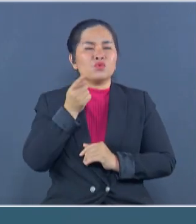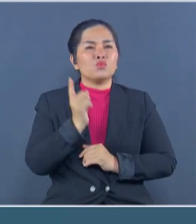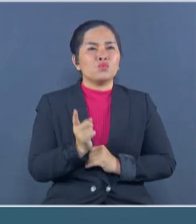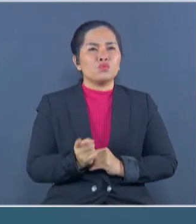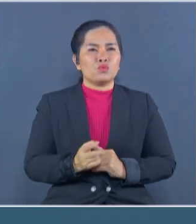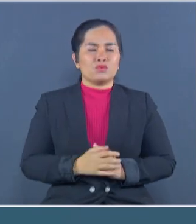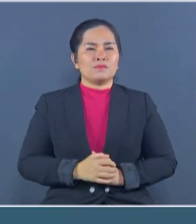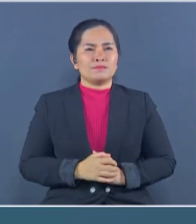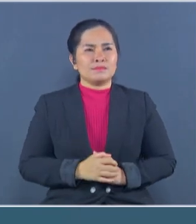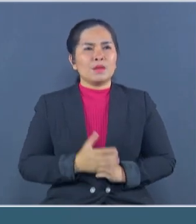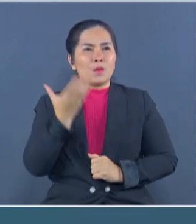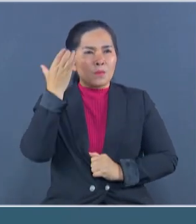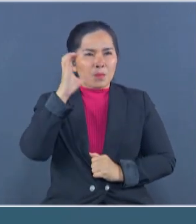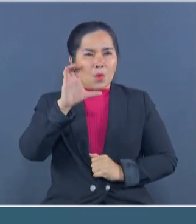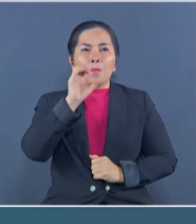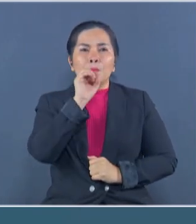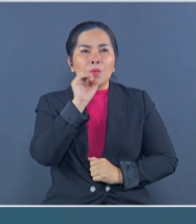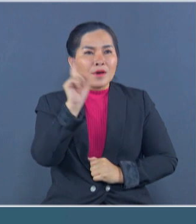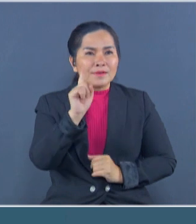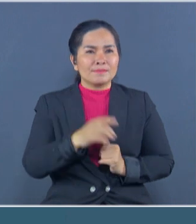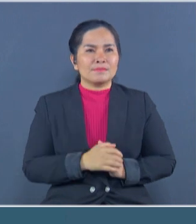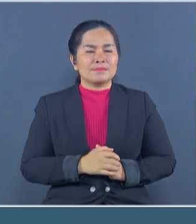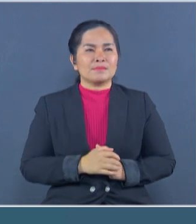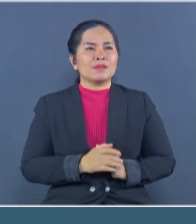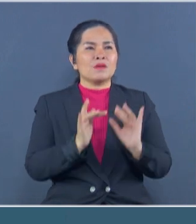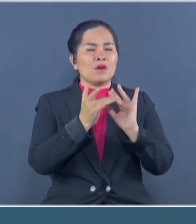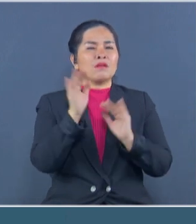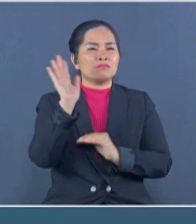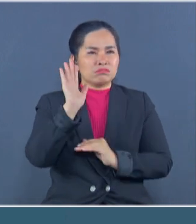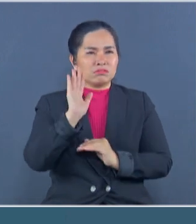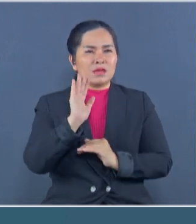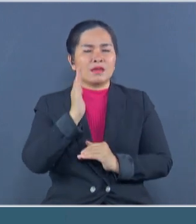เดิมแต่ก็มีโพสต์นึงบอกว่า Goodbye Social Media